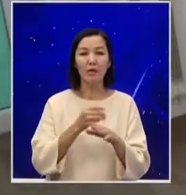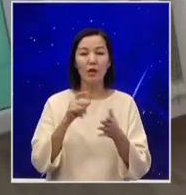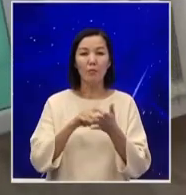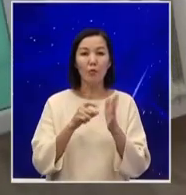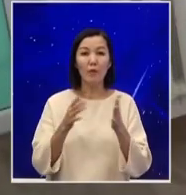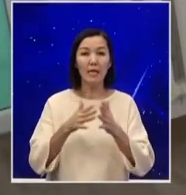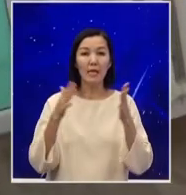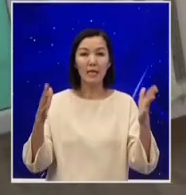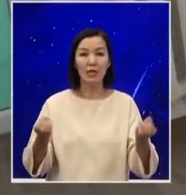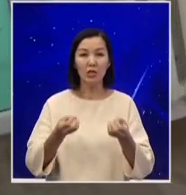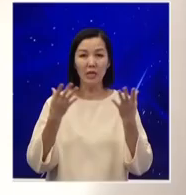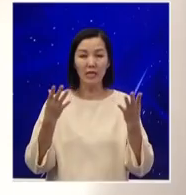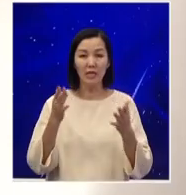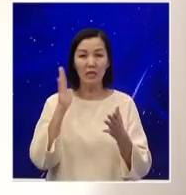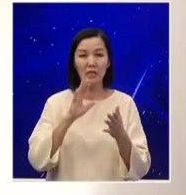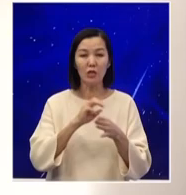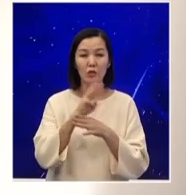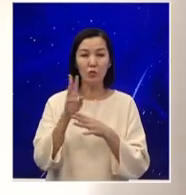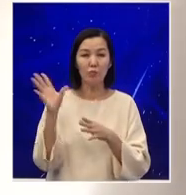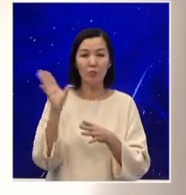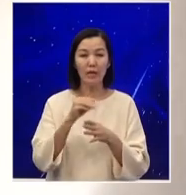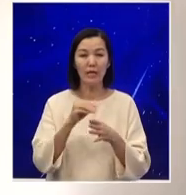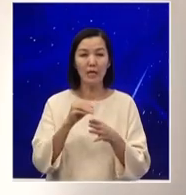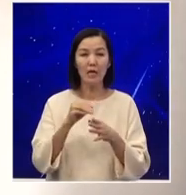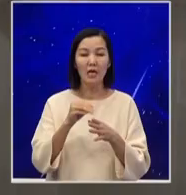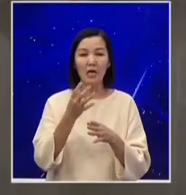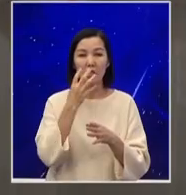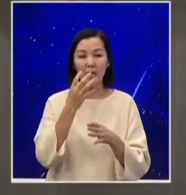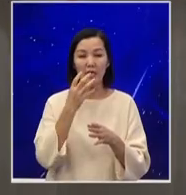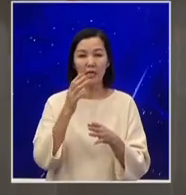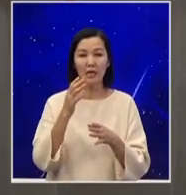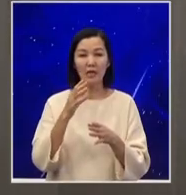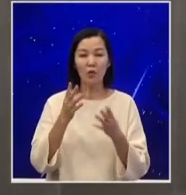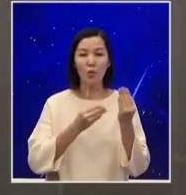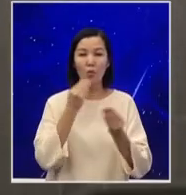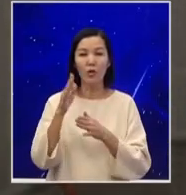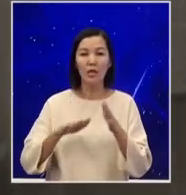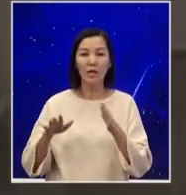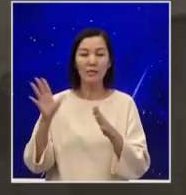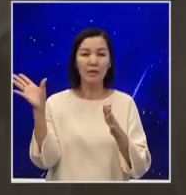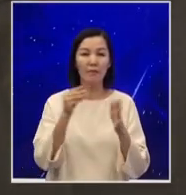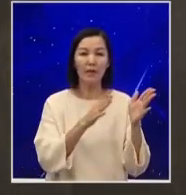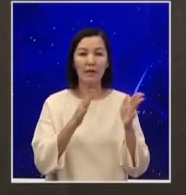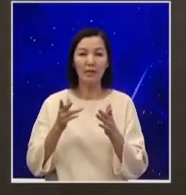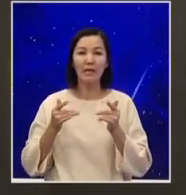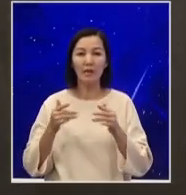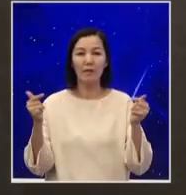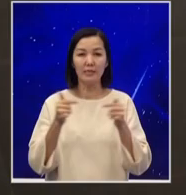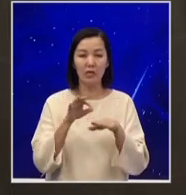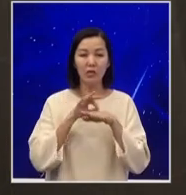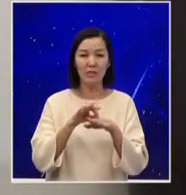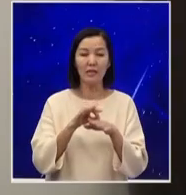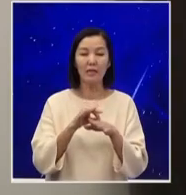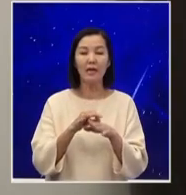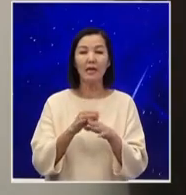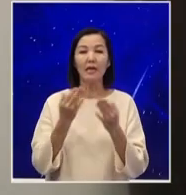бөлмелері кең де жарық. Ыстық су мен кар жүйесі, жарығы мен жылуы, сыртқы балалар ойнайтын алаңқайына дейін талапқа сай жасалған.